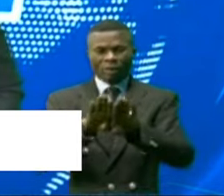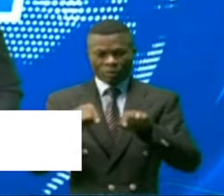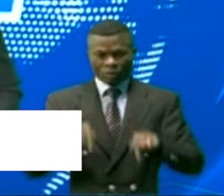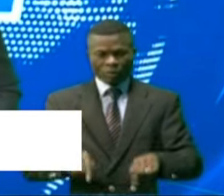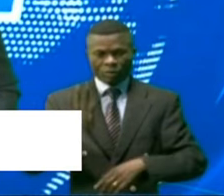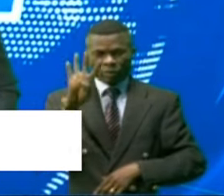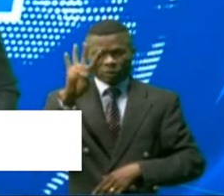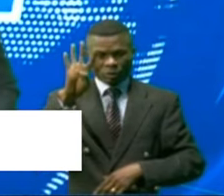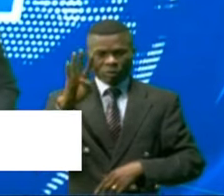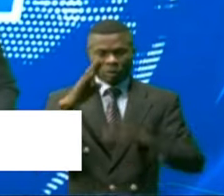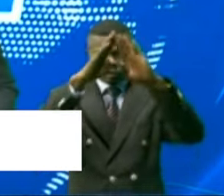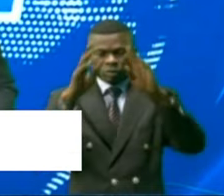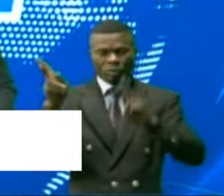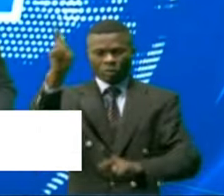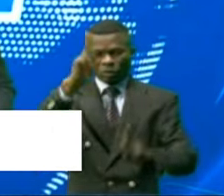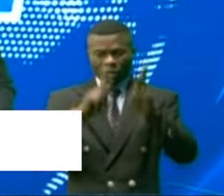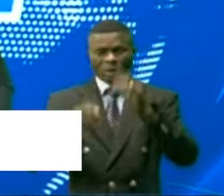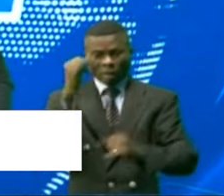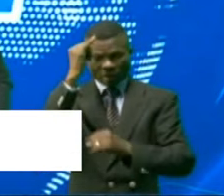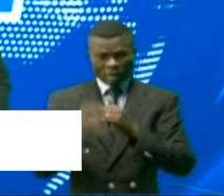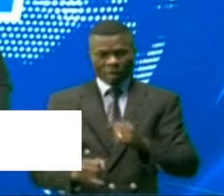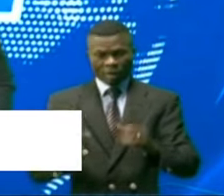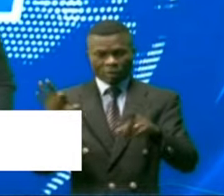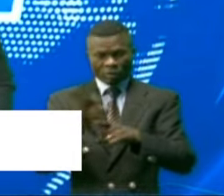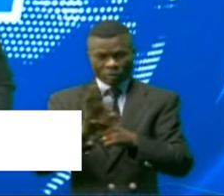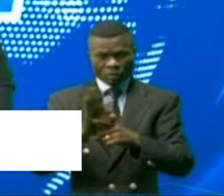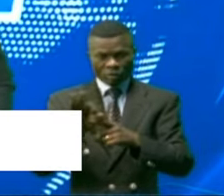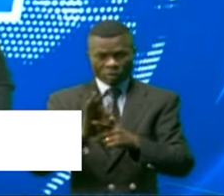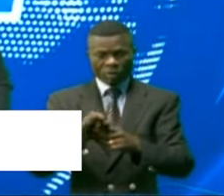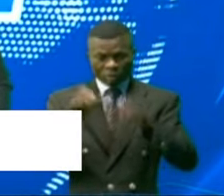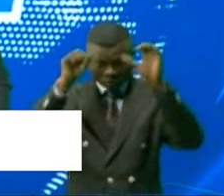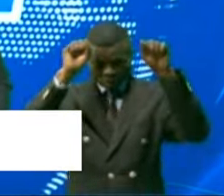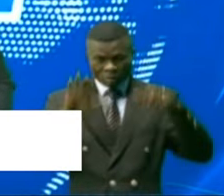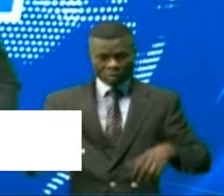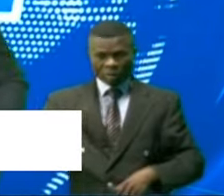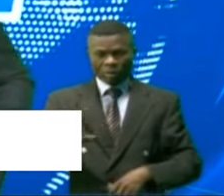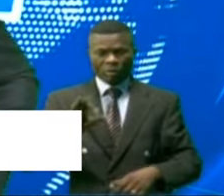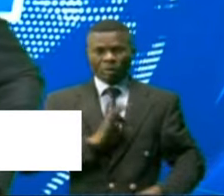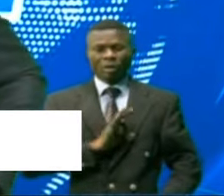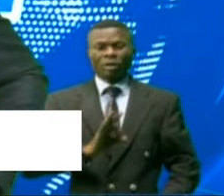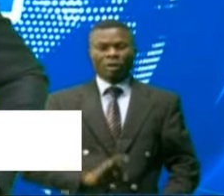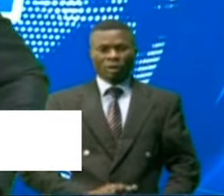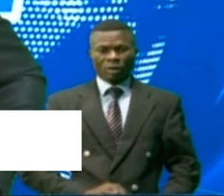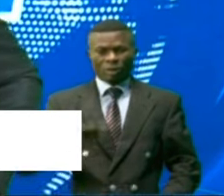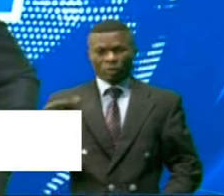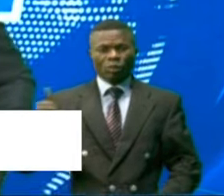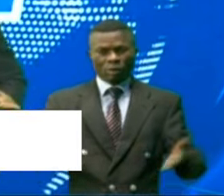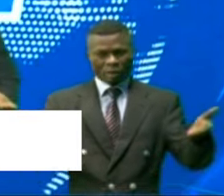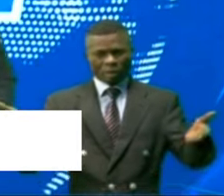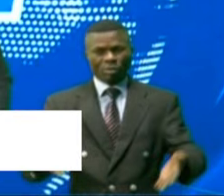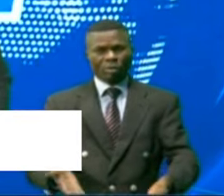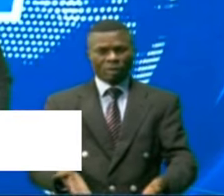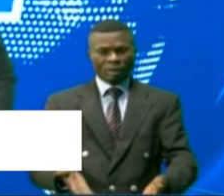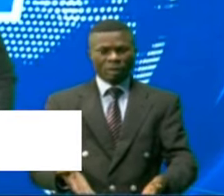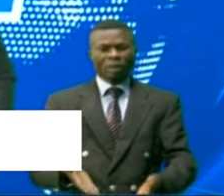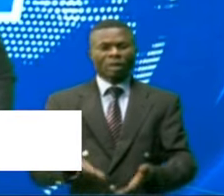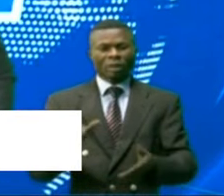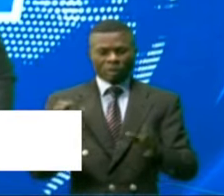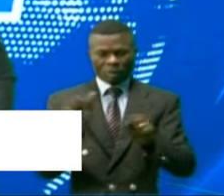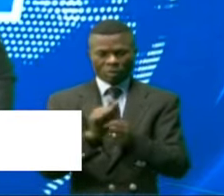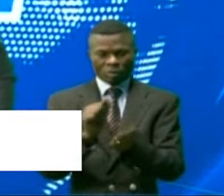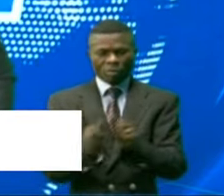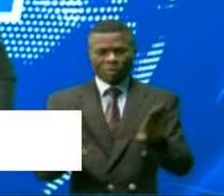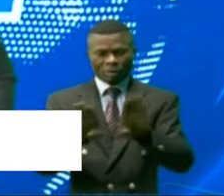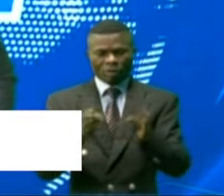au Palais du Peuple. Au terme de cette session, le président de la République, Félix-Antoine Tshisekedi Tshilombo, a remis les brevets aux participants.